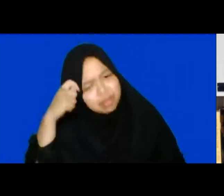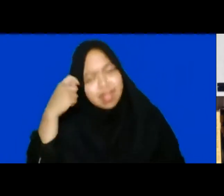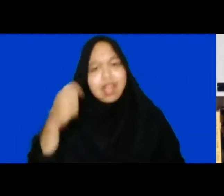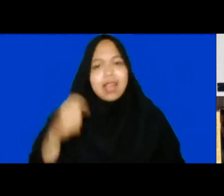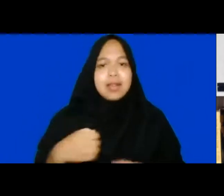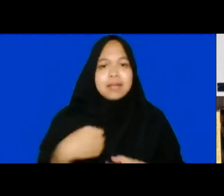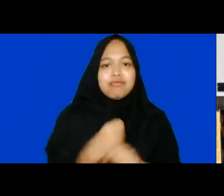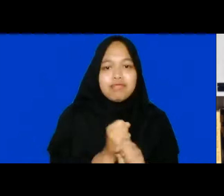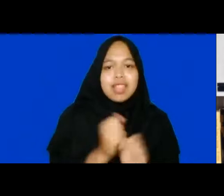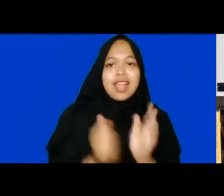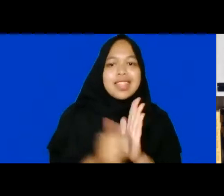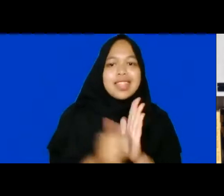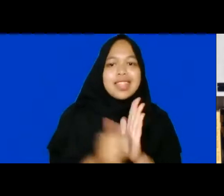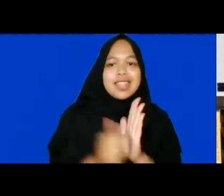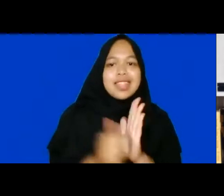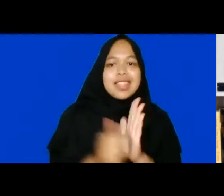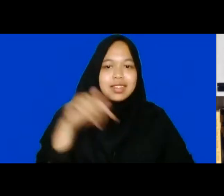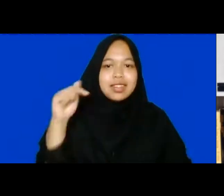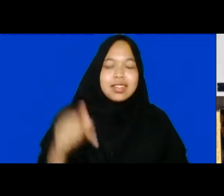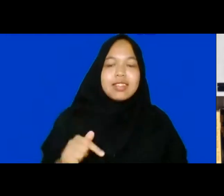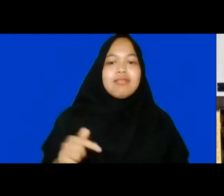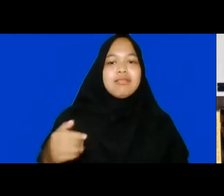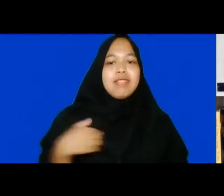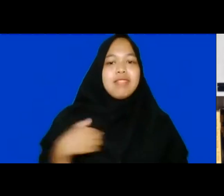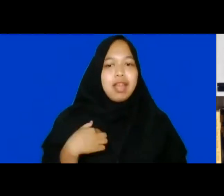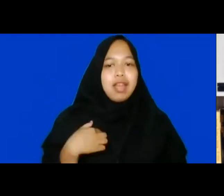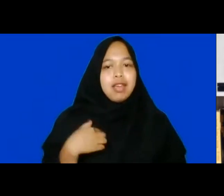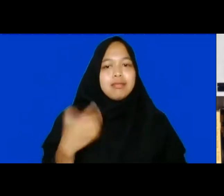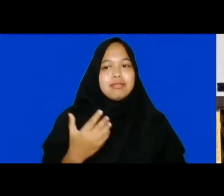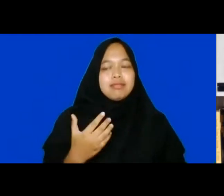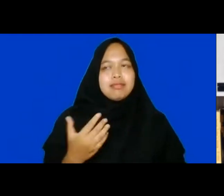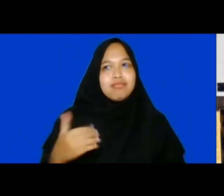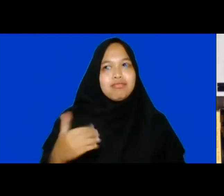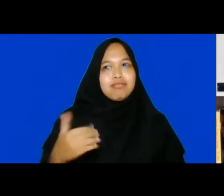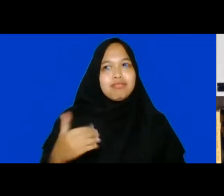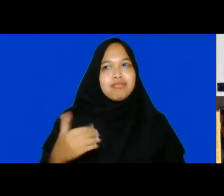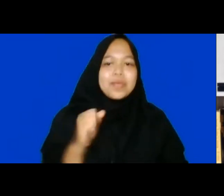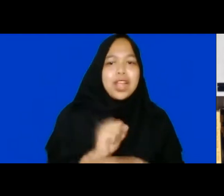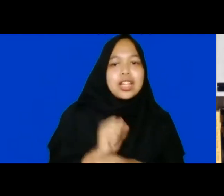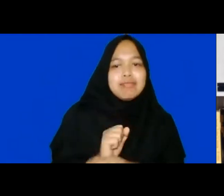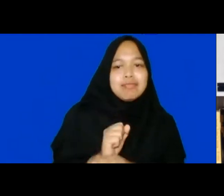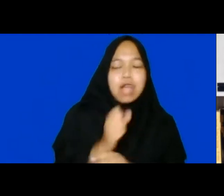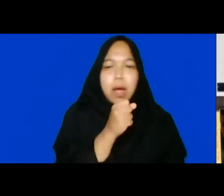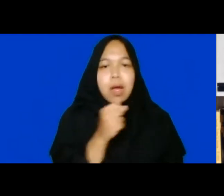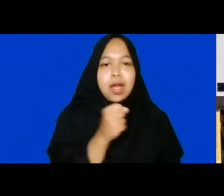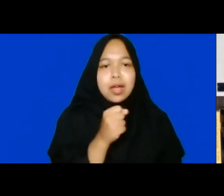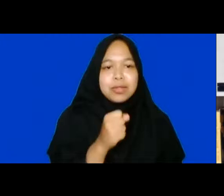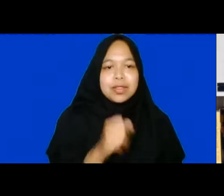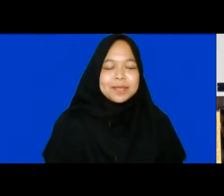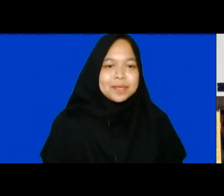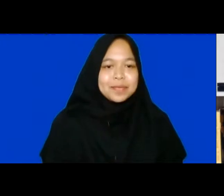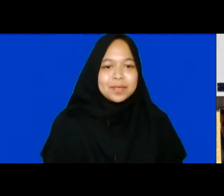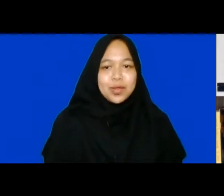saya ini cuma bagian menyambut ya, yang bekerja keras itu adik-adik ini yang dosen-dosen junior yang luar biasa, energik